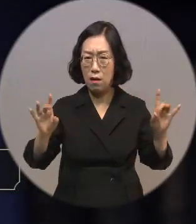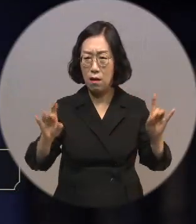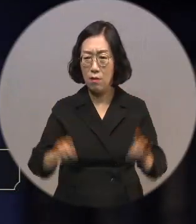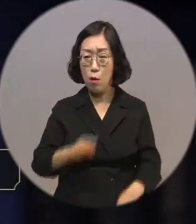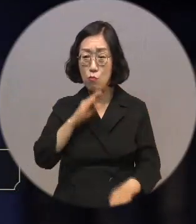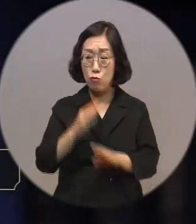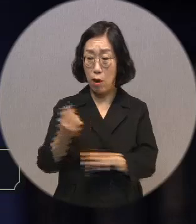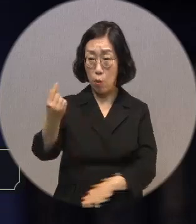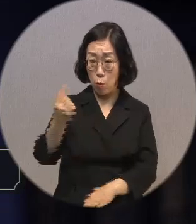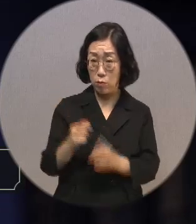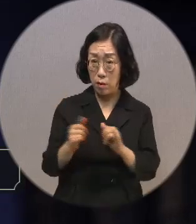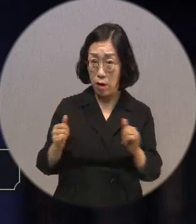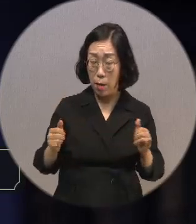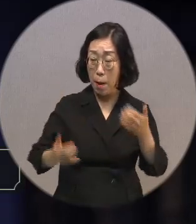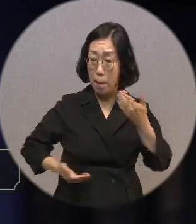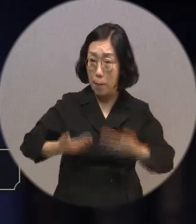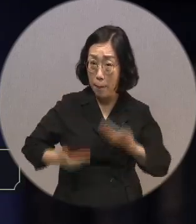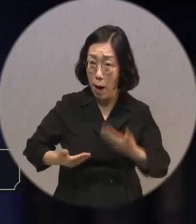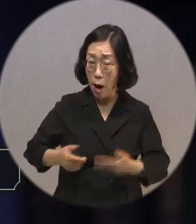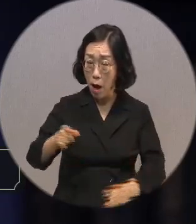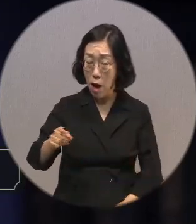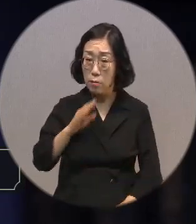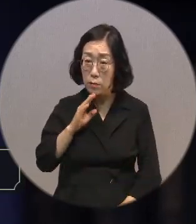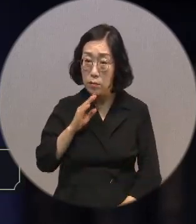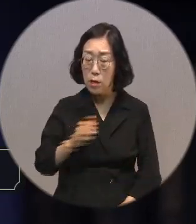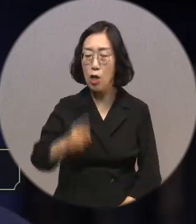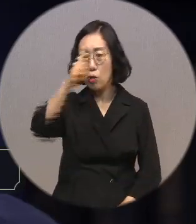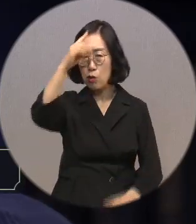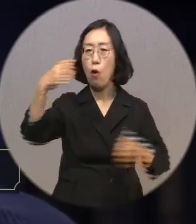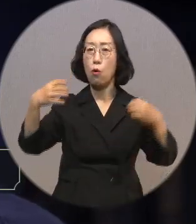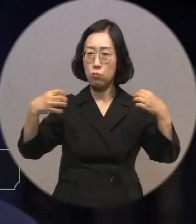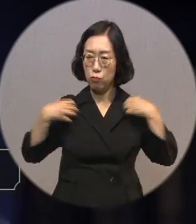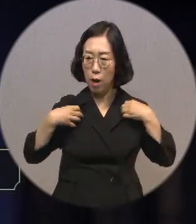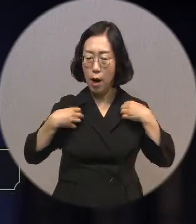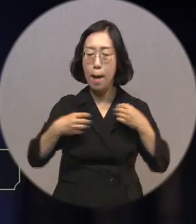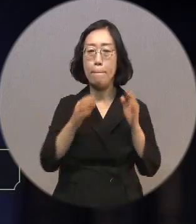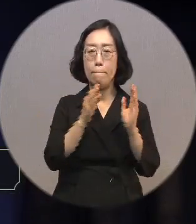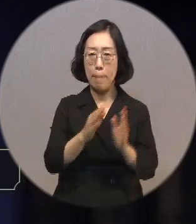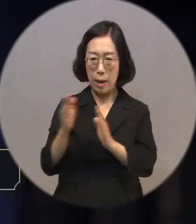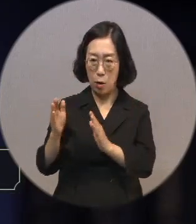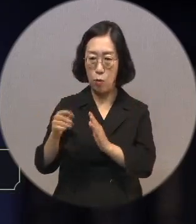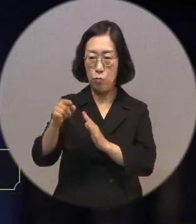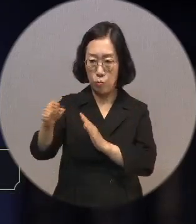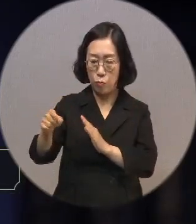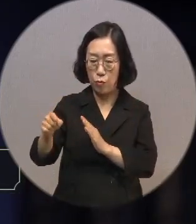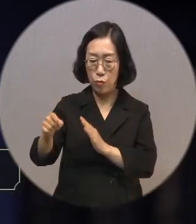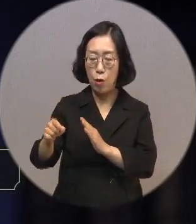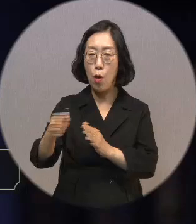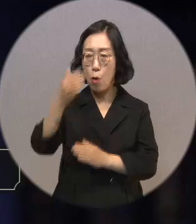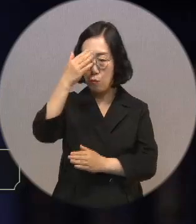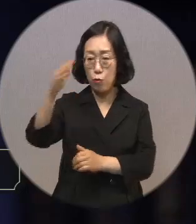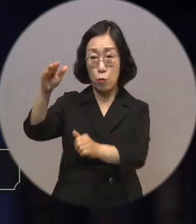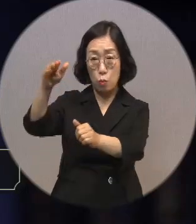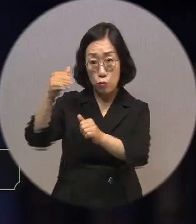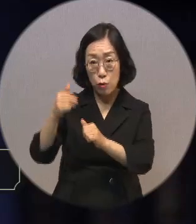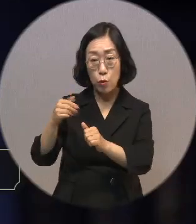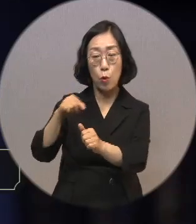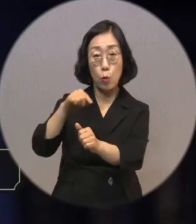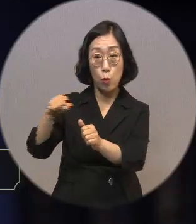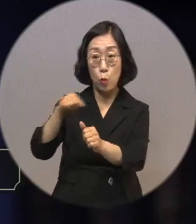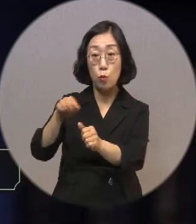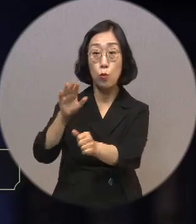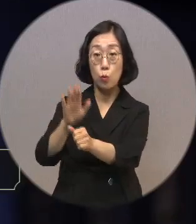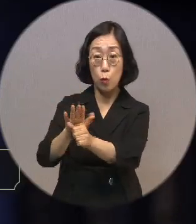수 없다면 오히려 그런 것들을 챙길 수 있도록 정부가 인센티브를 주고 남한의 담당자를 무료로 교육해주고 이런 프로그램이